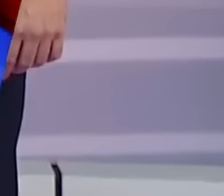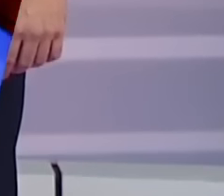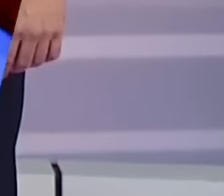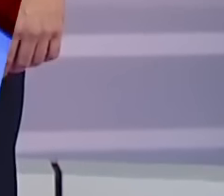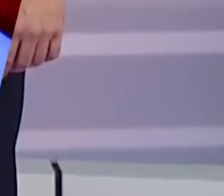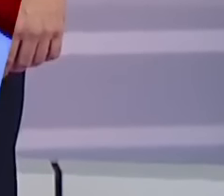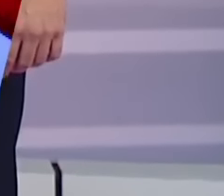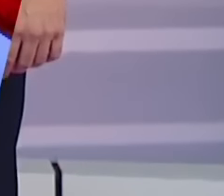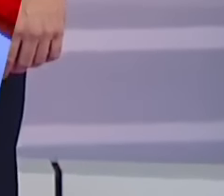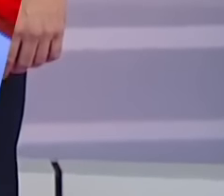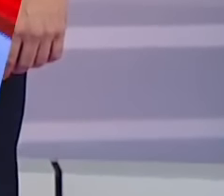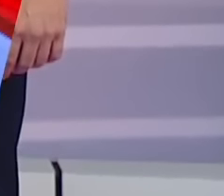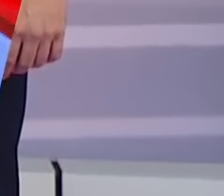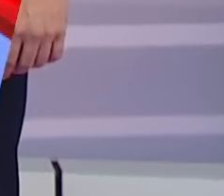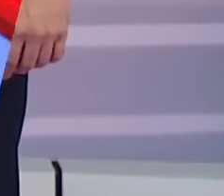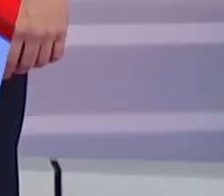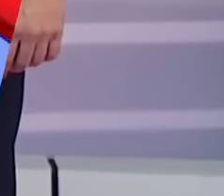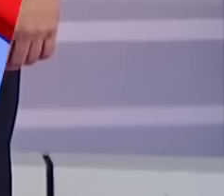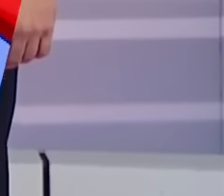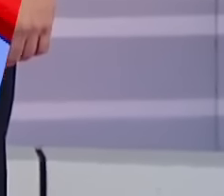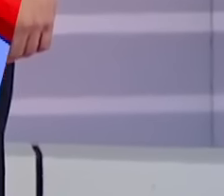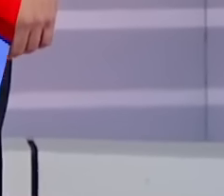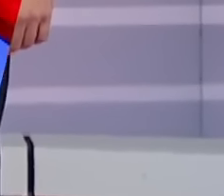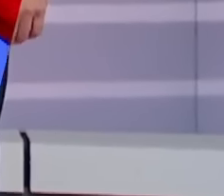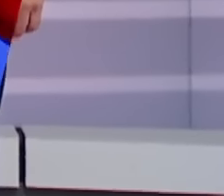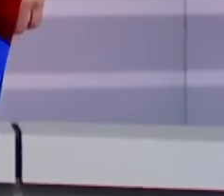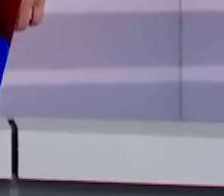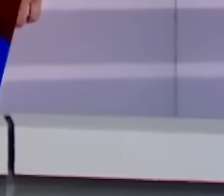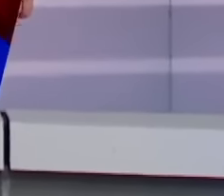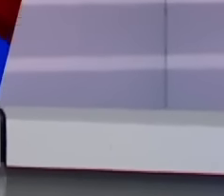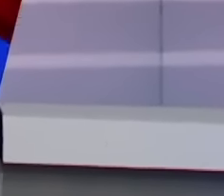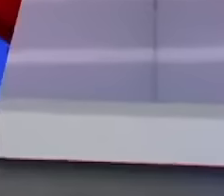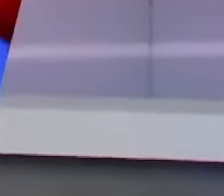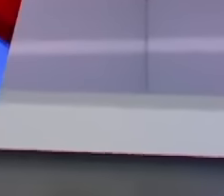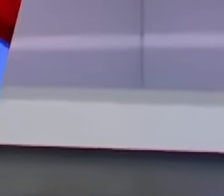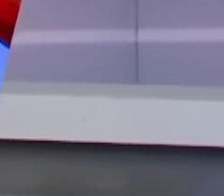na paglilingkod sa bayan, ako po si Emil Sumangil. Mula po sa GMA Integrated